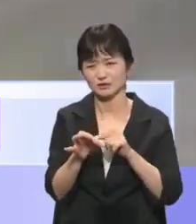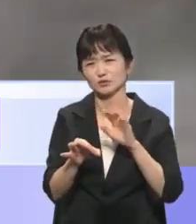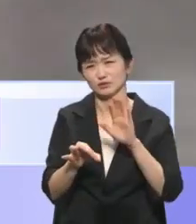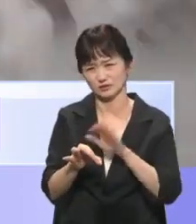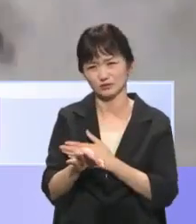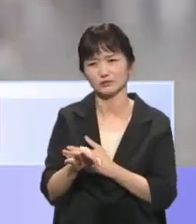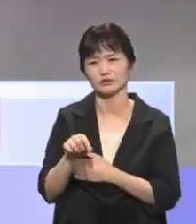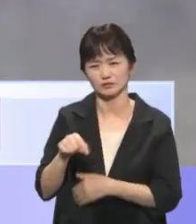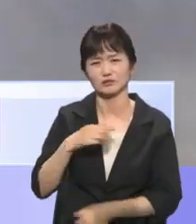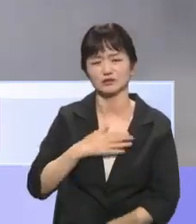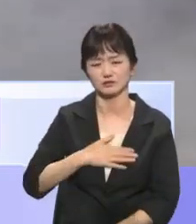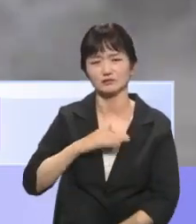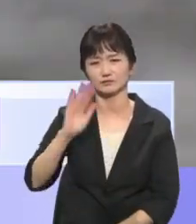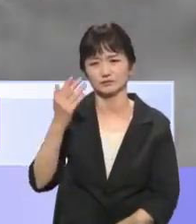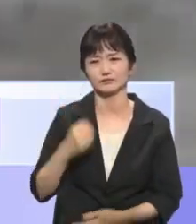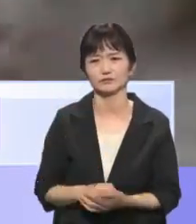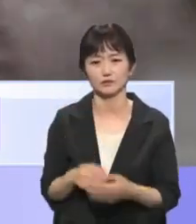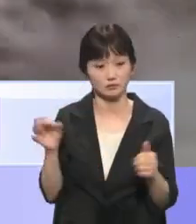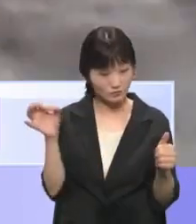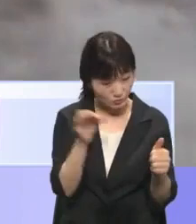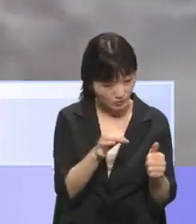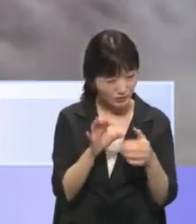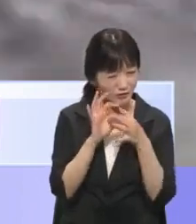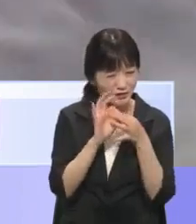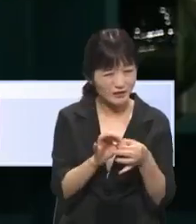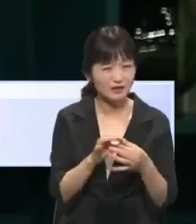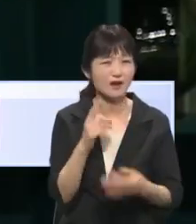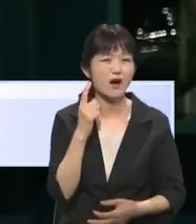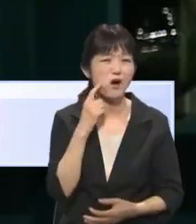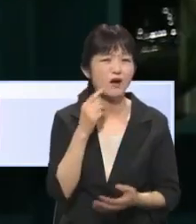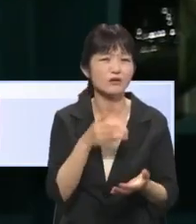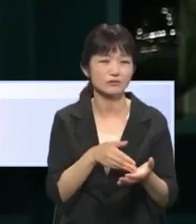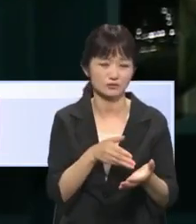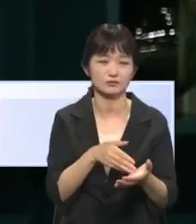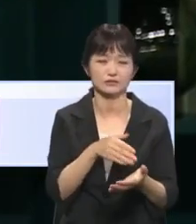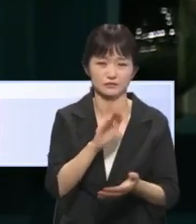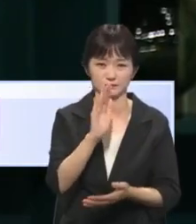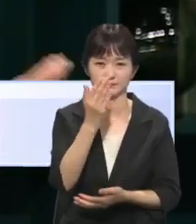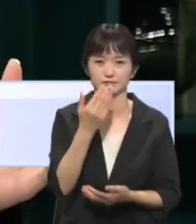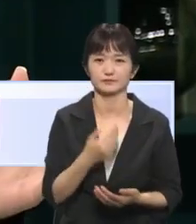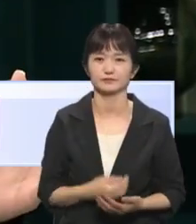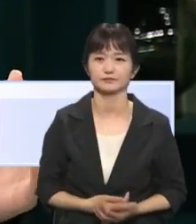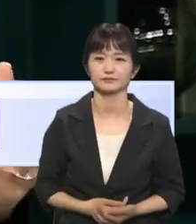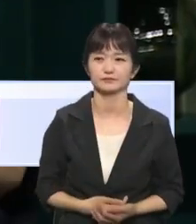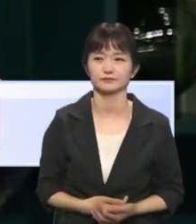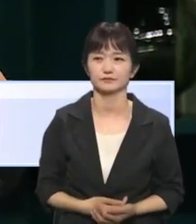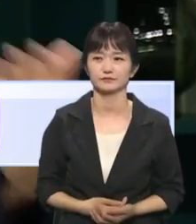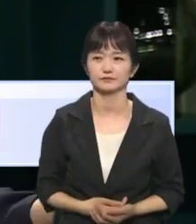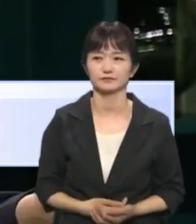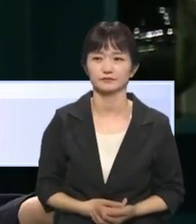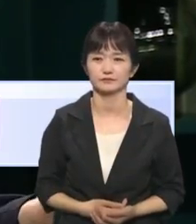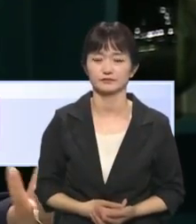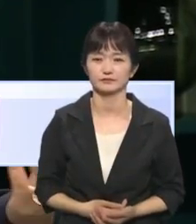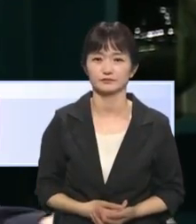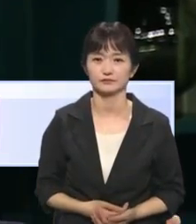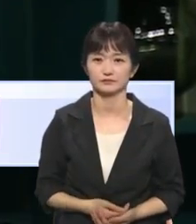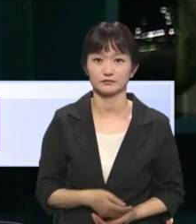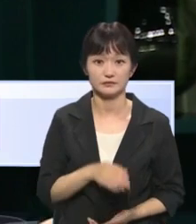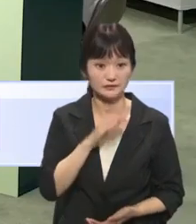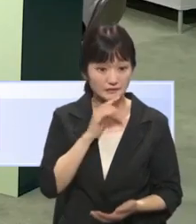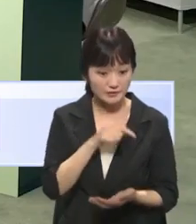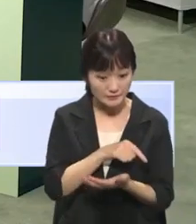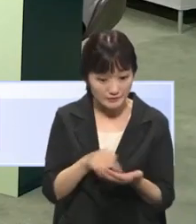네. 그러니까 주니까 자꾸 하는 거니까. 그렇습니다. 자, 저렇게 가짜뉴스 하면 사람들이 아까도 얘기했지만 진짜 피해 심각하다고 생각해서 안